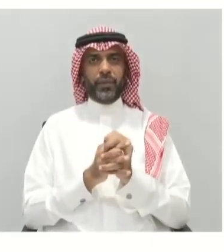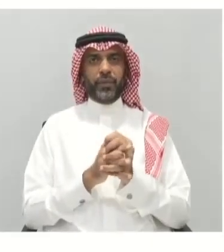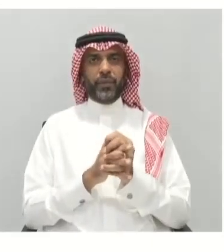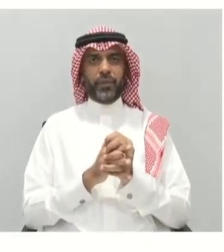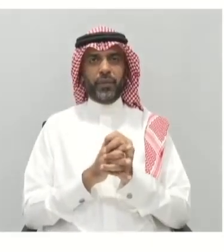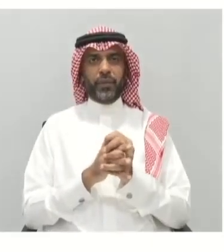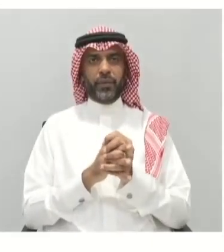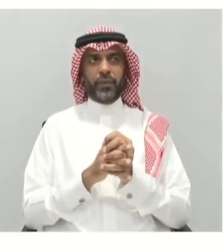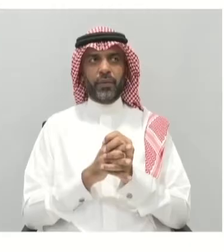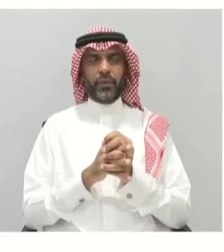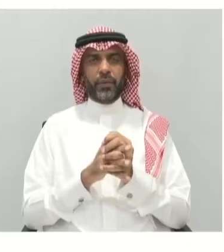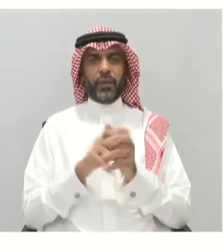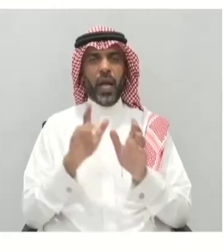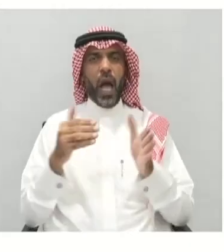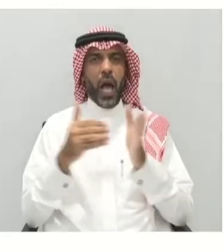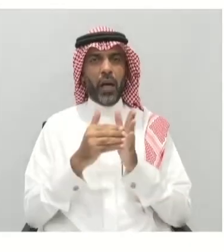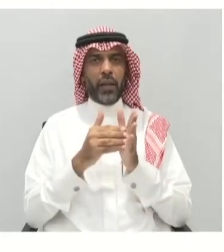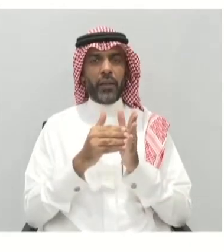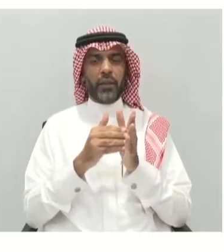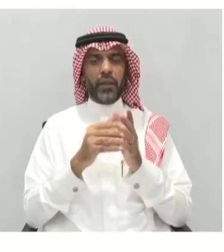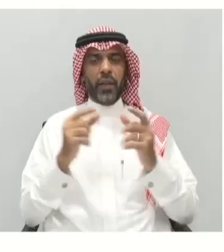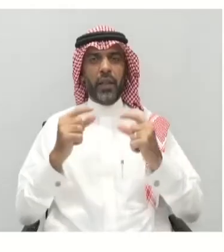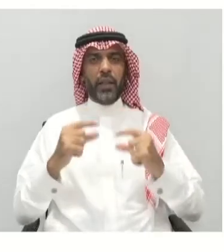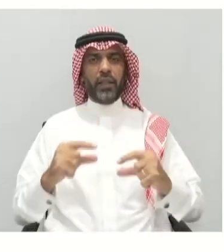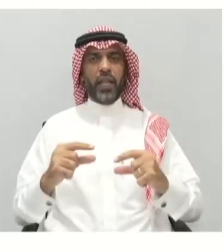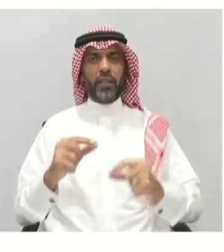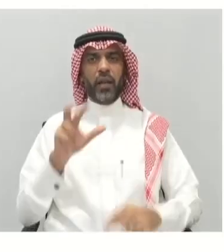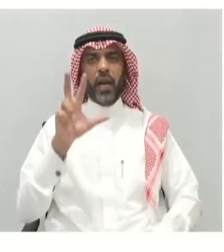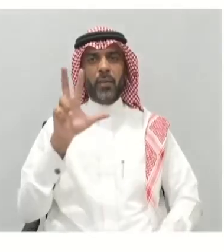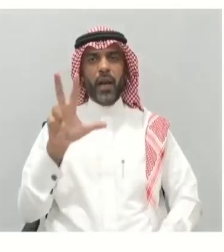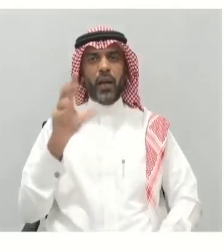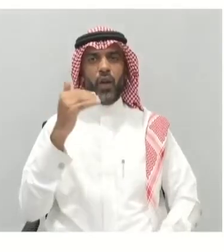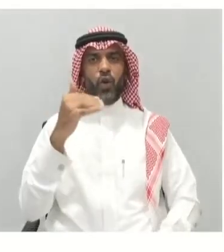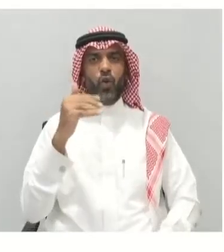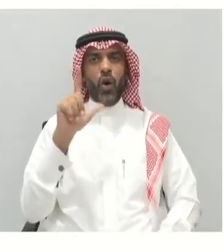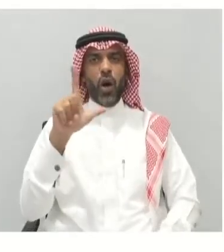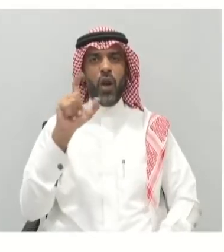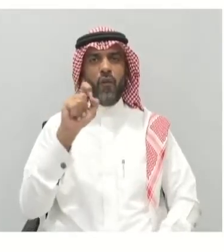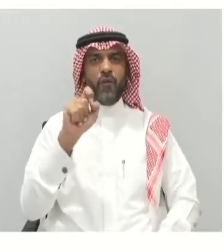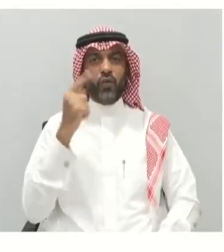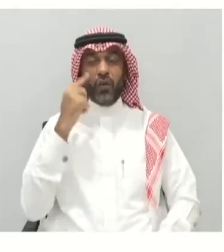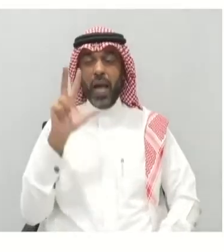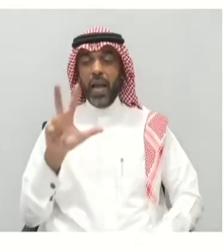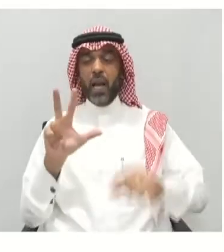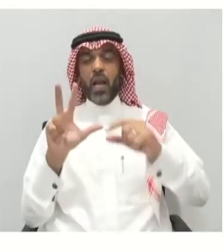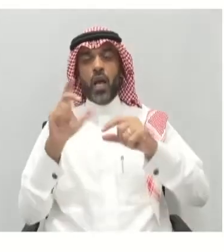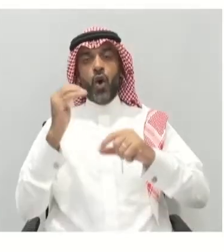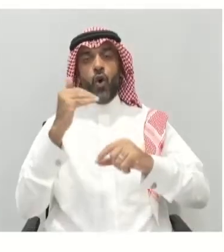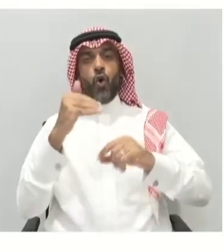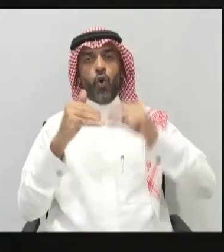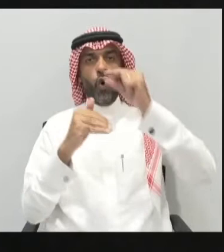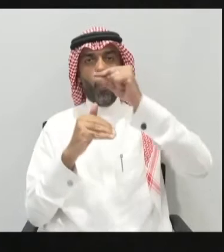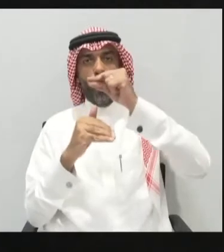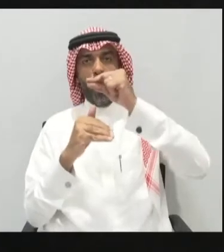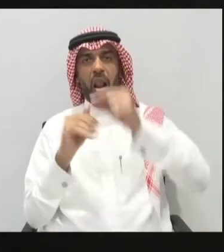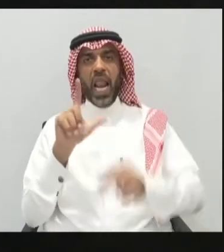مختلفين طيب اخر شيء الحجاج بالخلف ما معنى الحجاج بالخلف خلونا نتكلم فيه بشكل